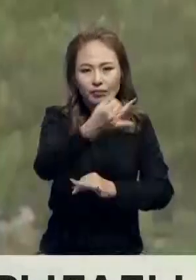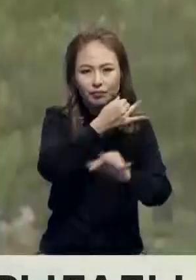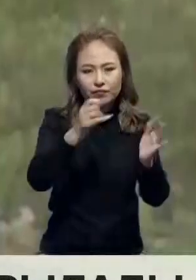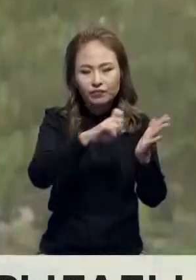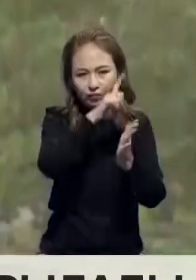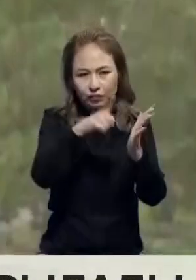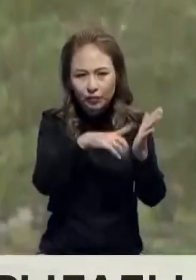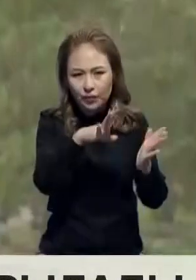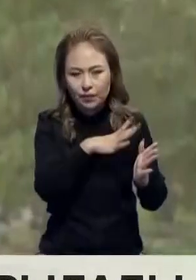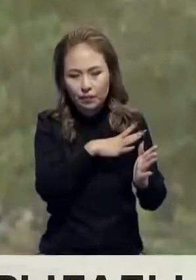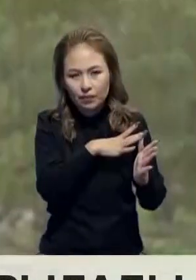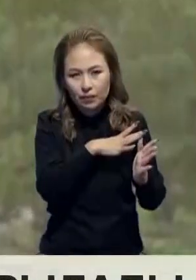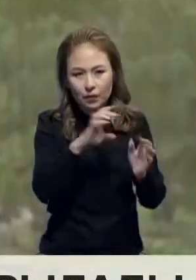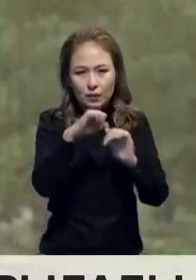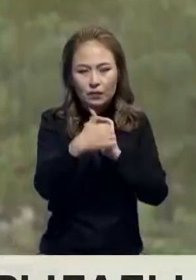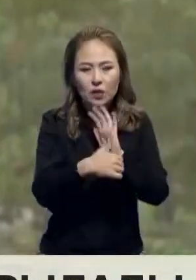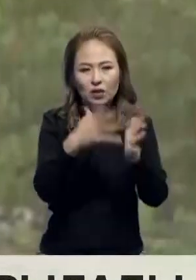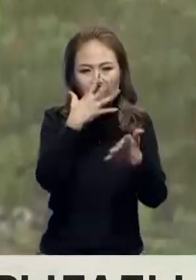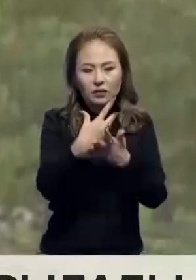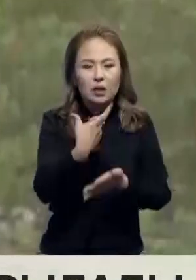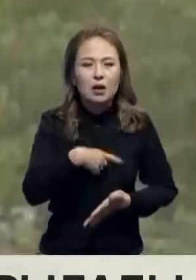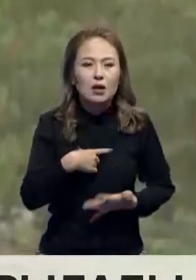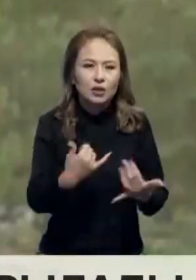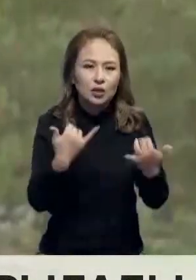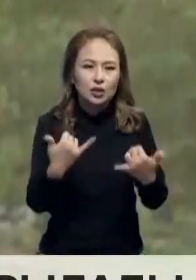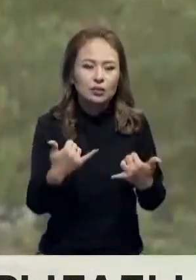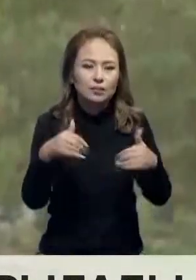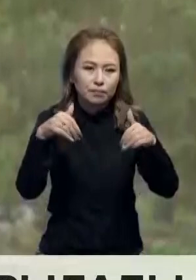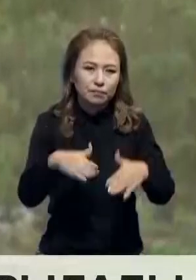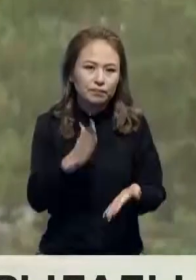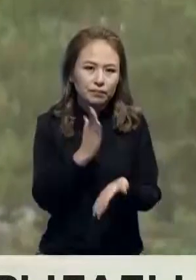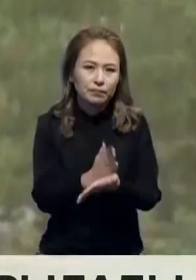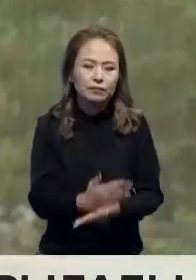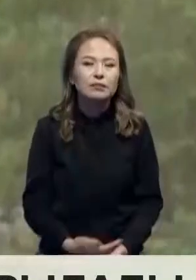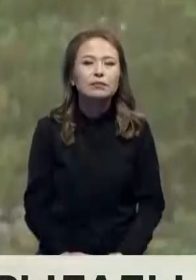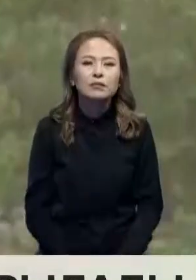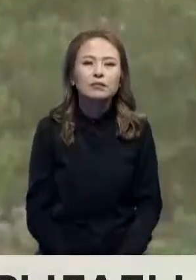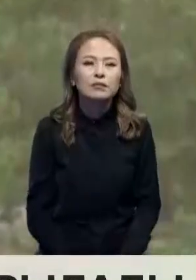38 сұрақтың 16-сы өзінің қазіргі уақытта оң шешімін тауып отыр.